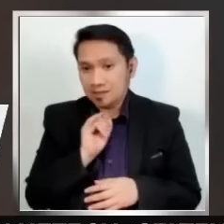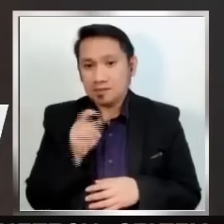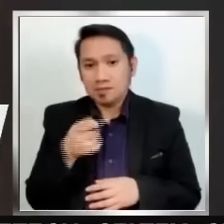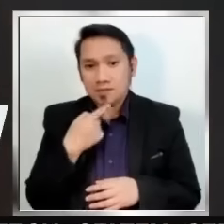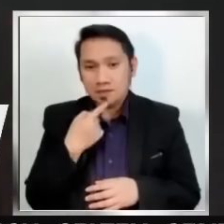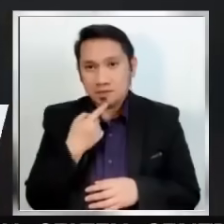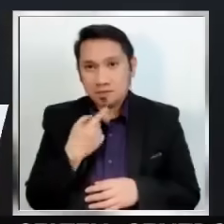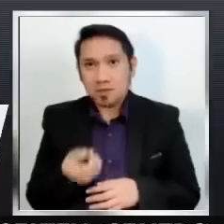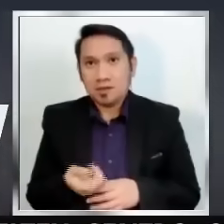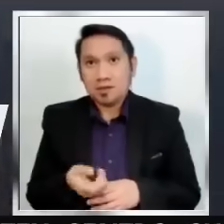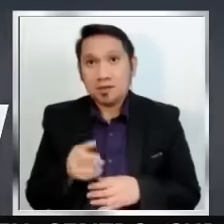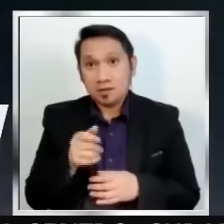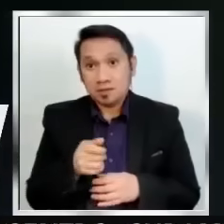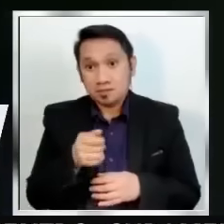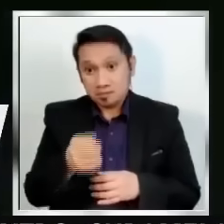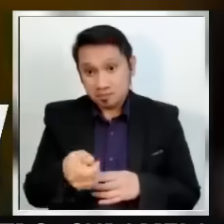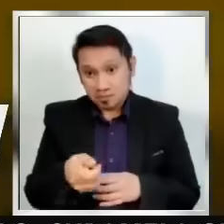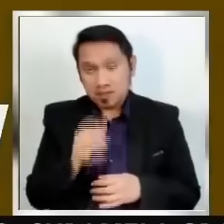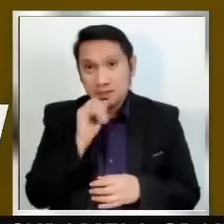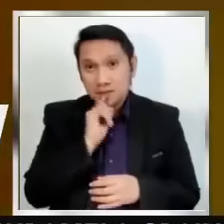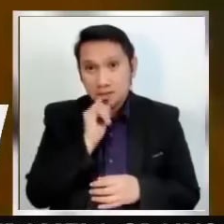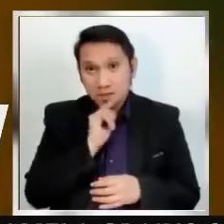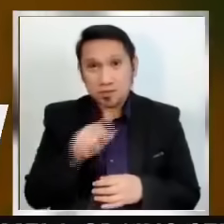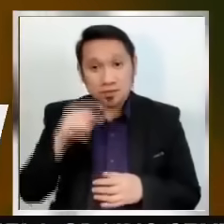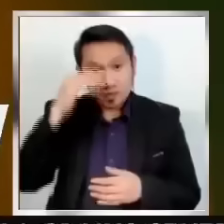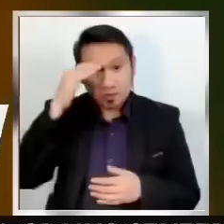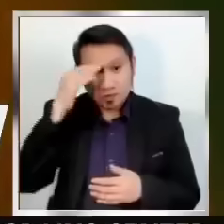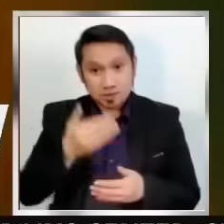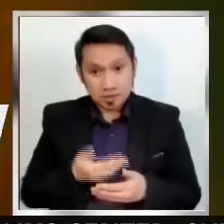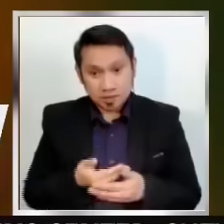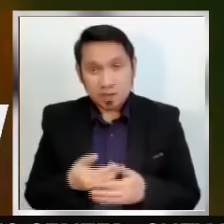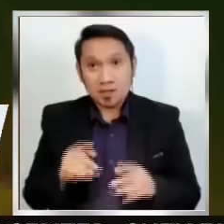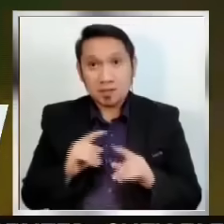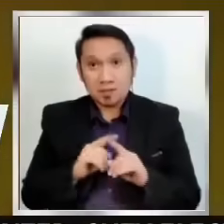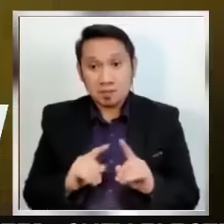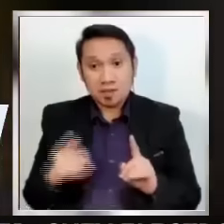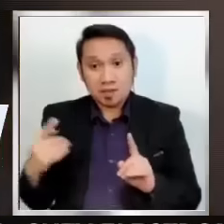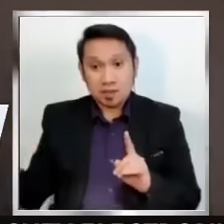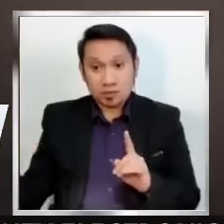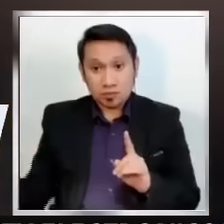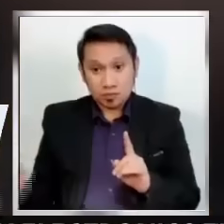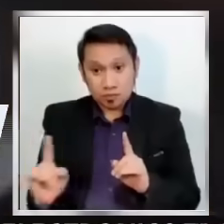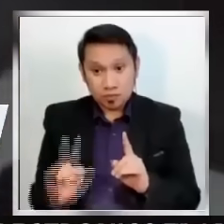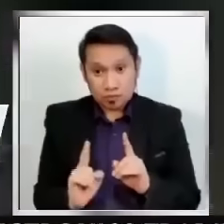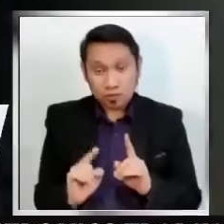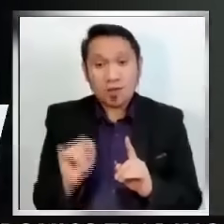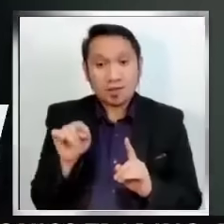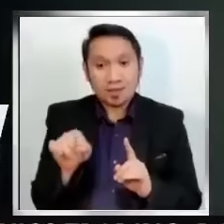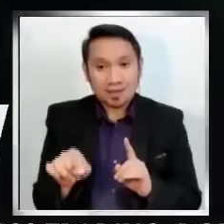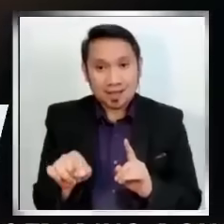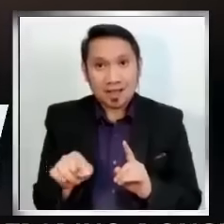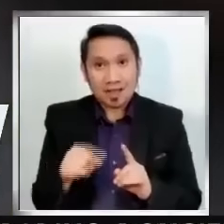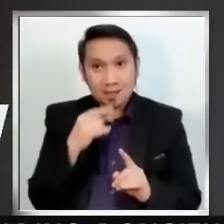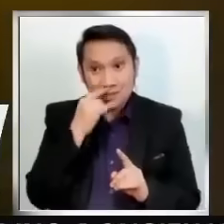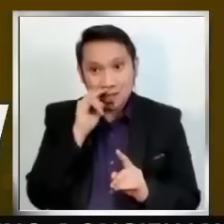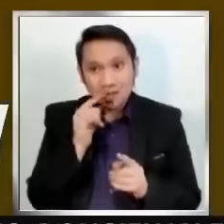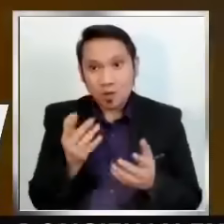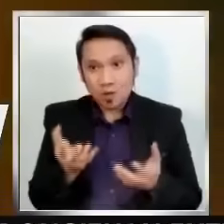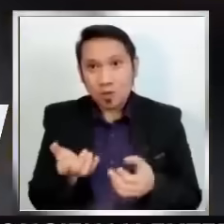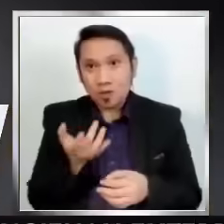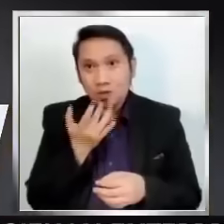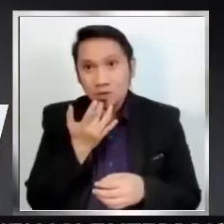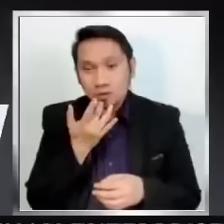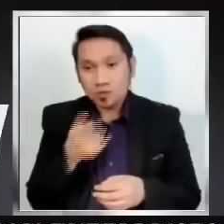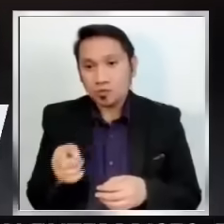Pinatikman ng uploader ang ice cream sa kanyang anak. Pero nang may lumapit na isa pang bata para tumikim din, uy, hindi naman kita